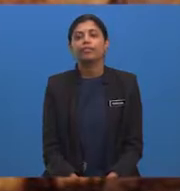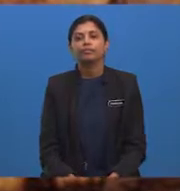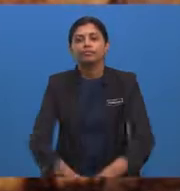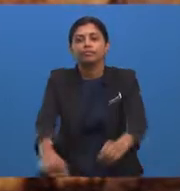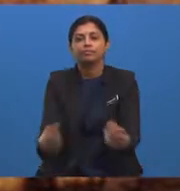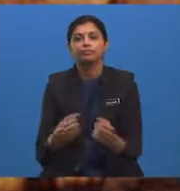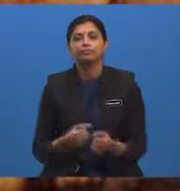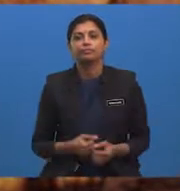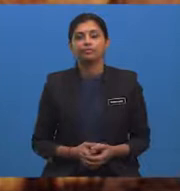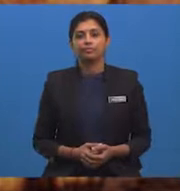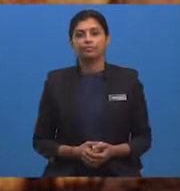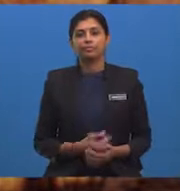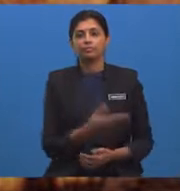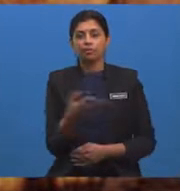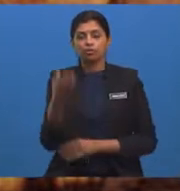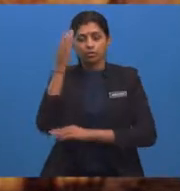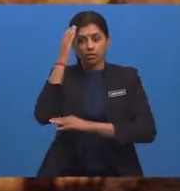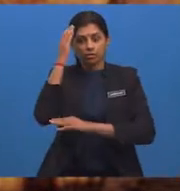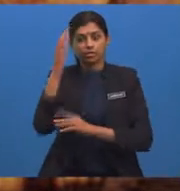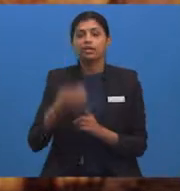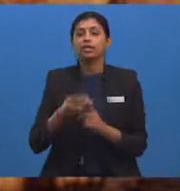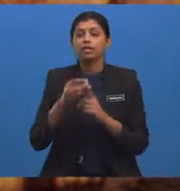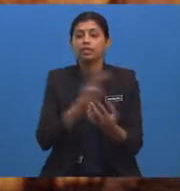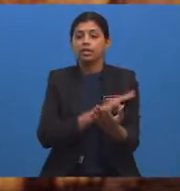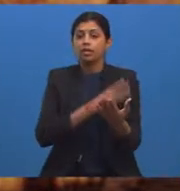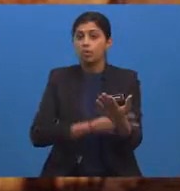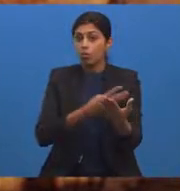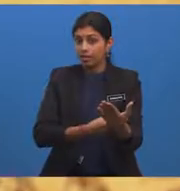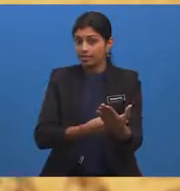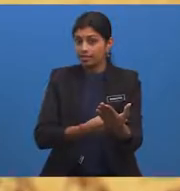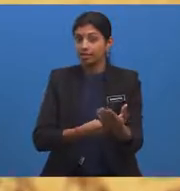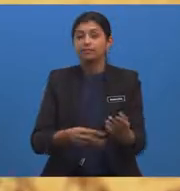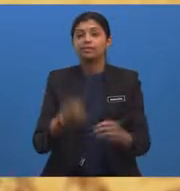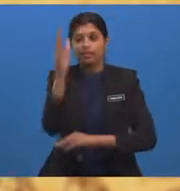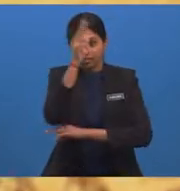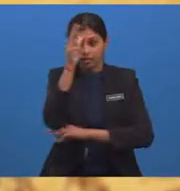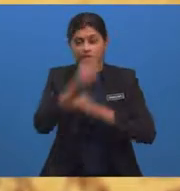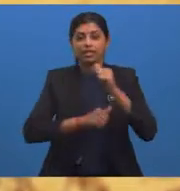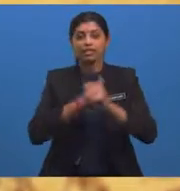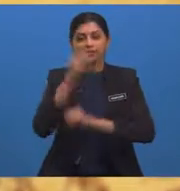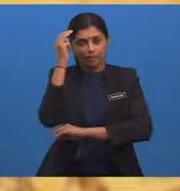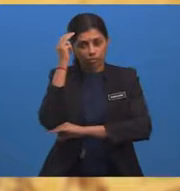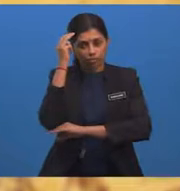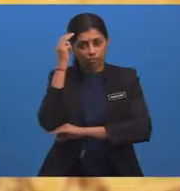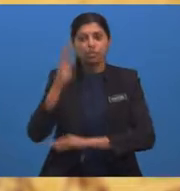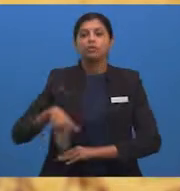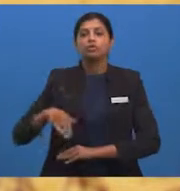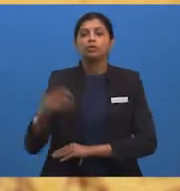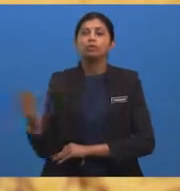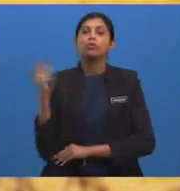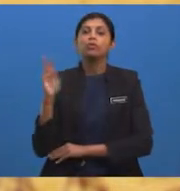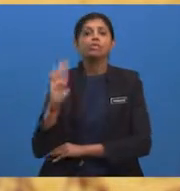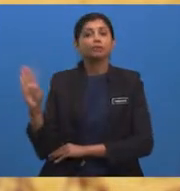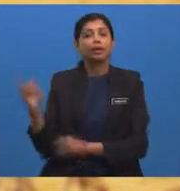Tahukah murid-murid apakah keunikan warisan Kerajaan Alam Melayu? Sebelum kedatangan kuasa barat, Kerajaan